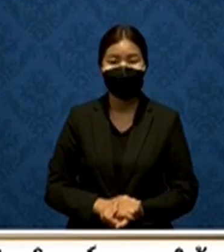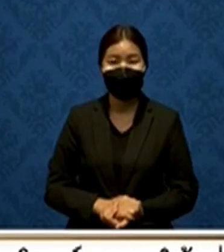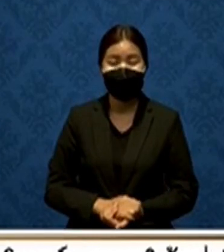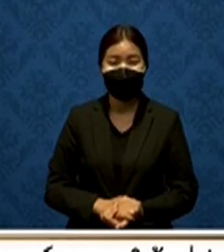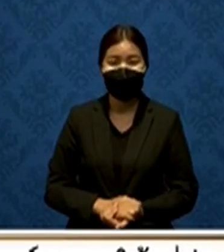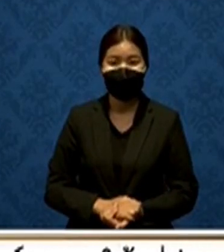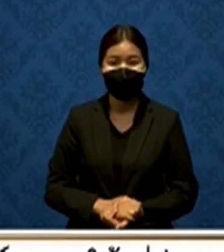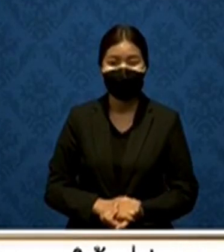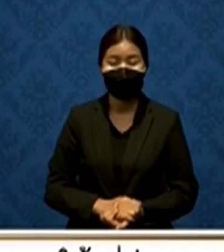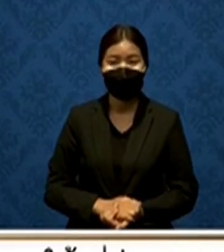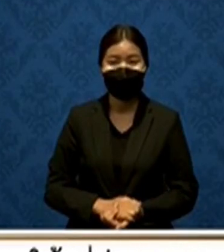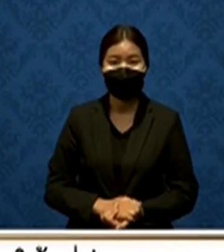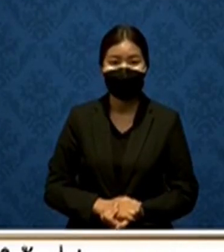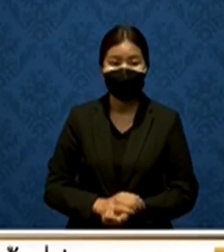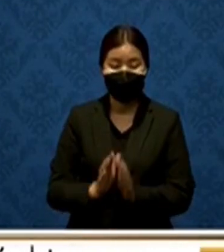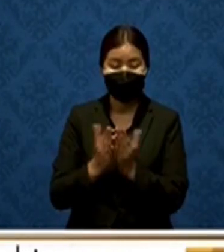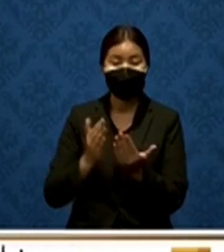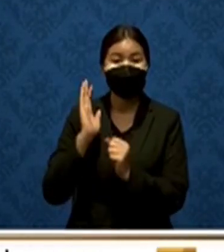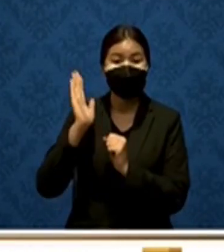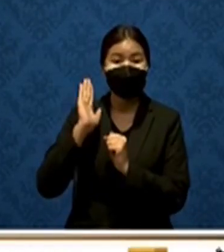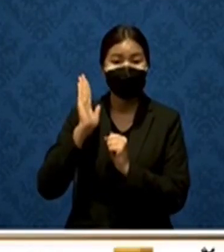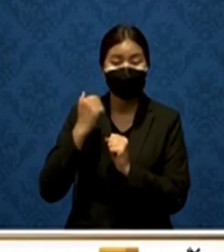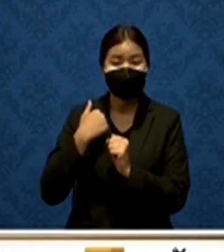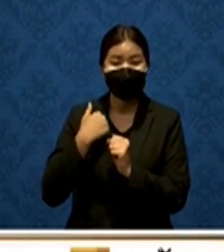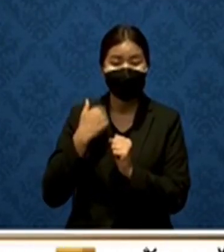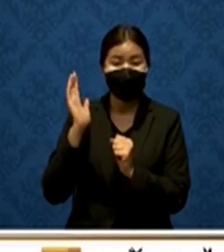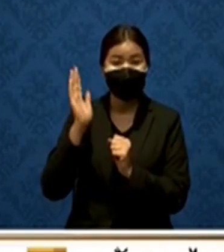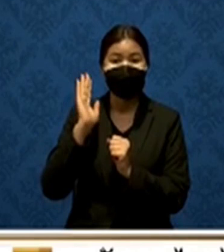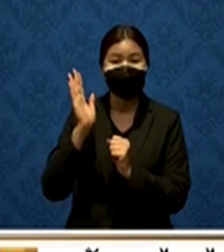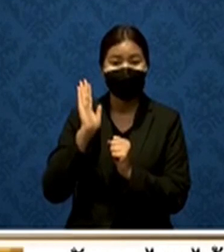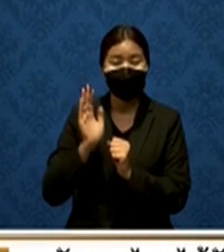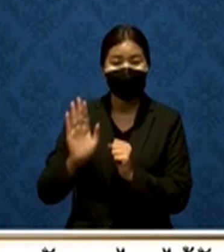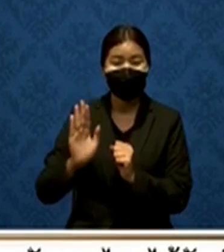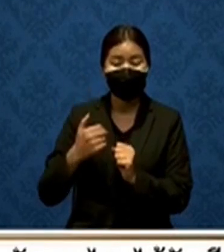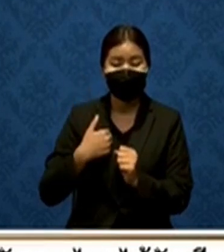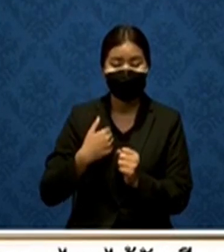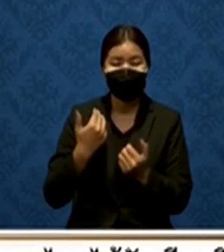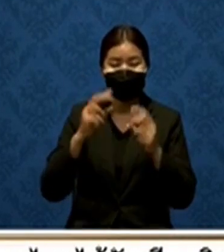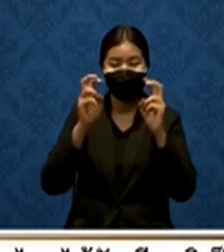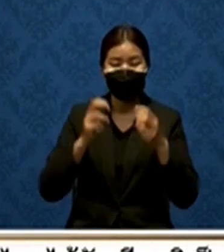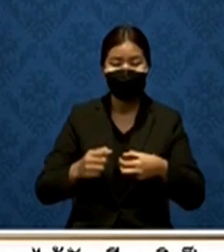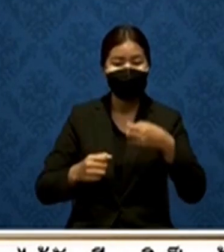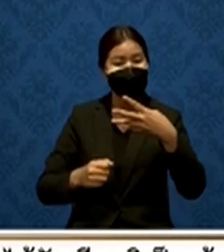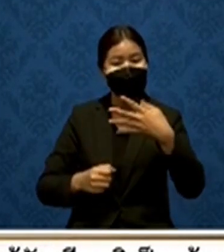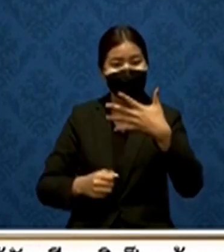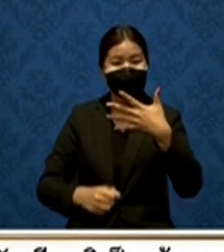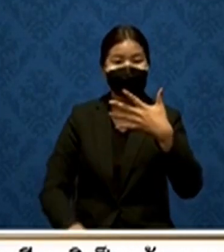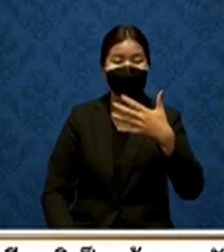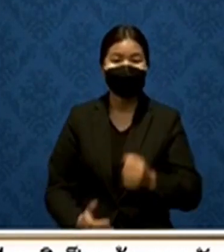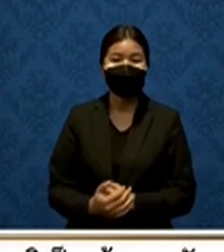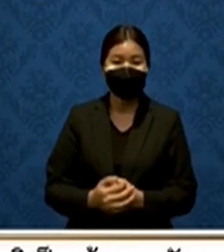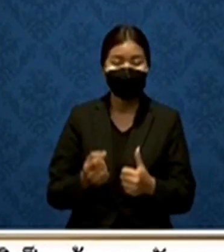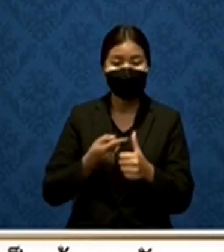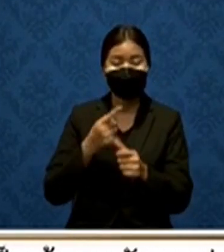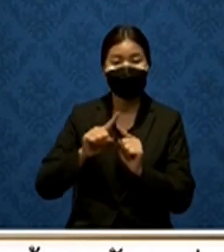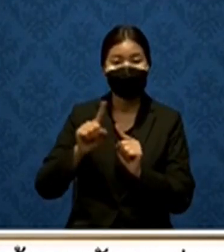ชี้แจงต่คำมาพี่ปลายของเพื่อนสมาชิค 4-5 ประเด็ครับประเด็นแรกคือ